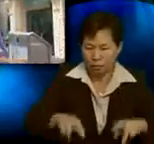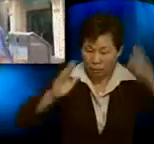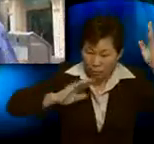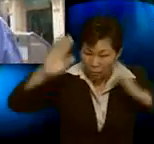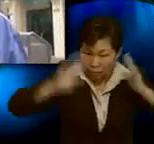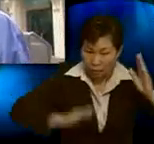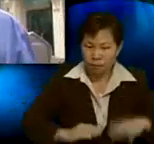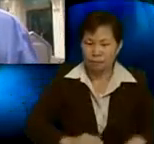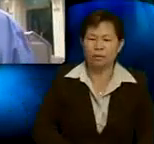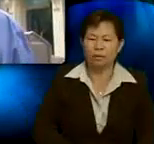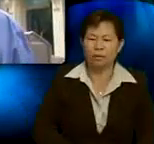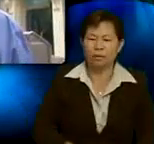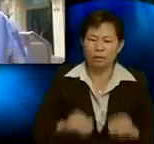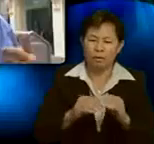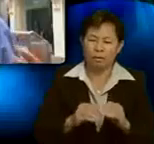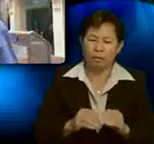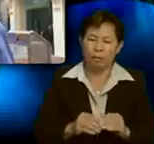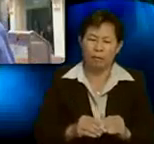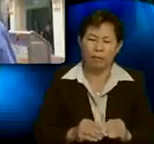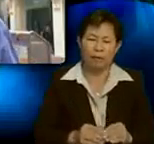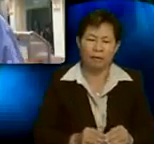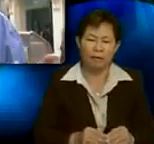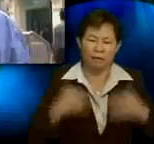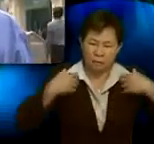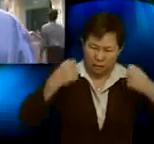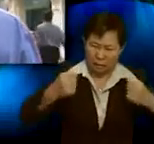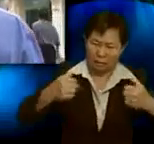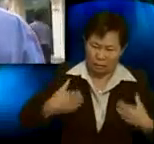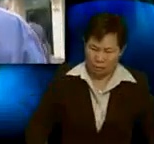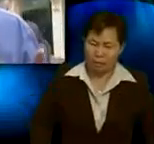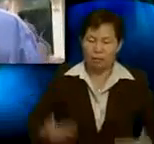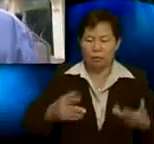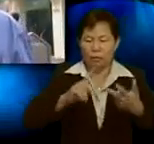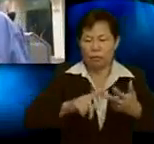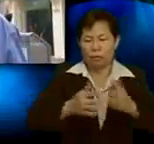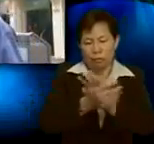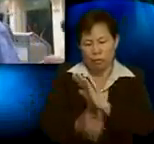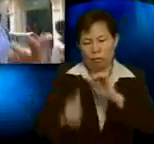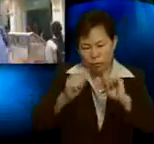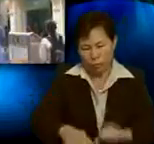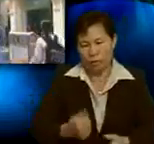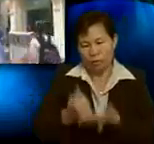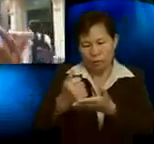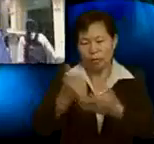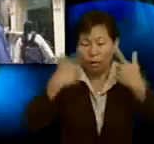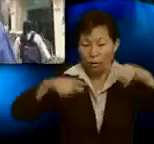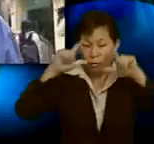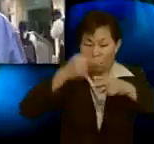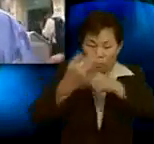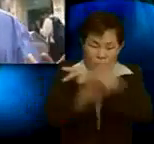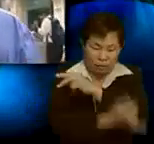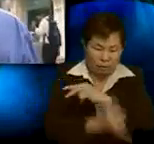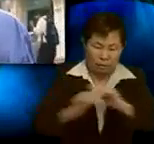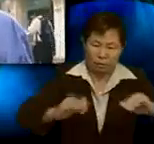hiburan, lebihkan sukan. Kerana bukan saja menyihatkan badan, yang kedua kemungkinan besar kalau dia berpotensi mungkin boleh membantu mengharumkan nama